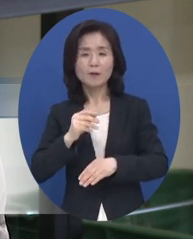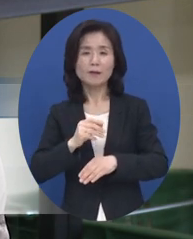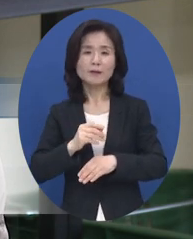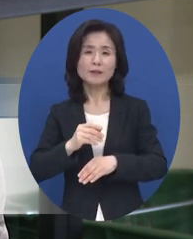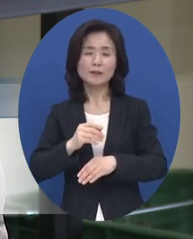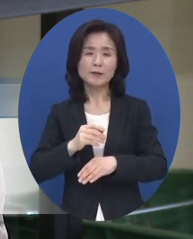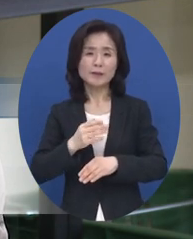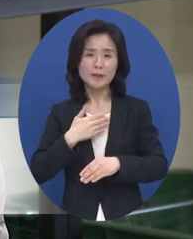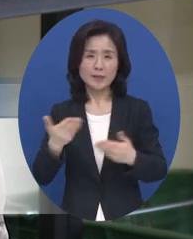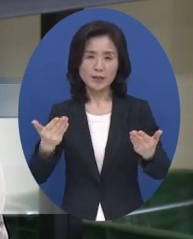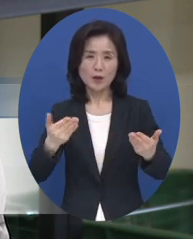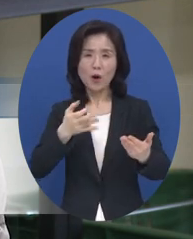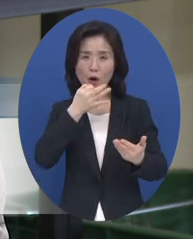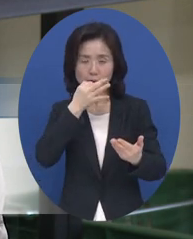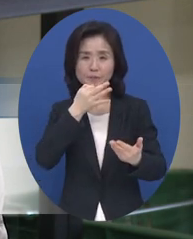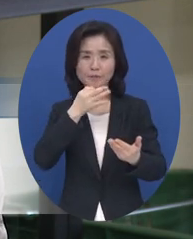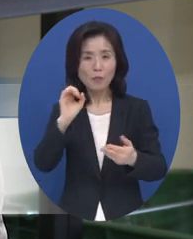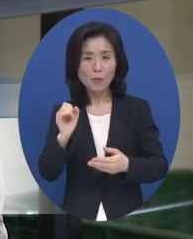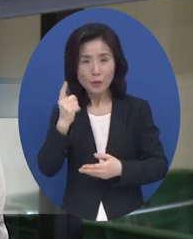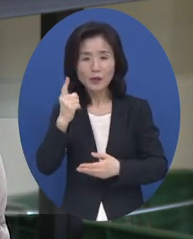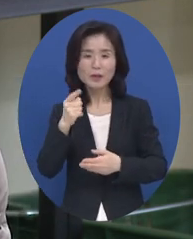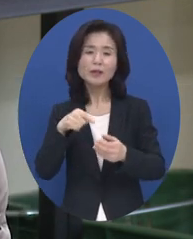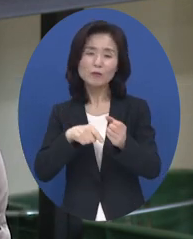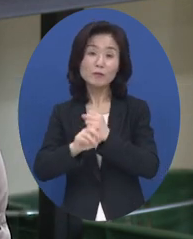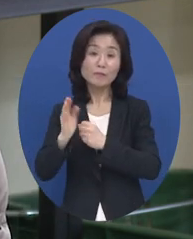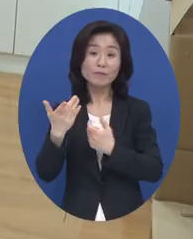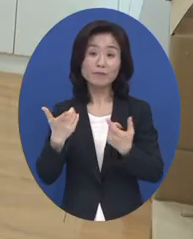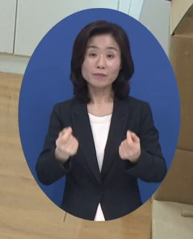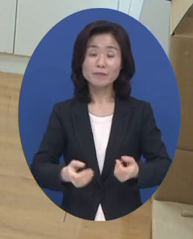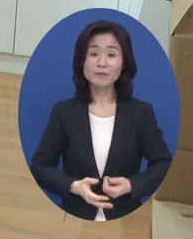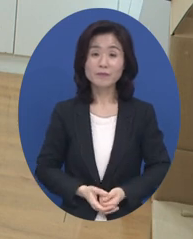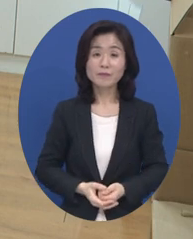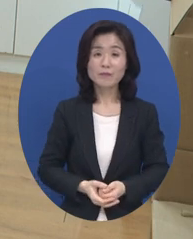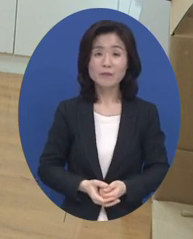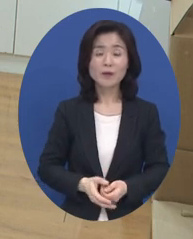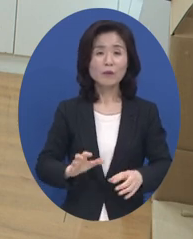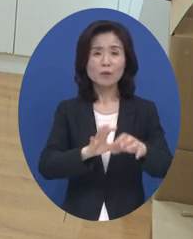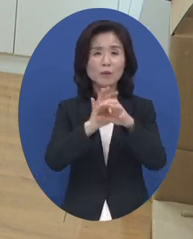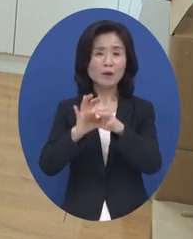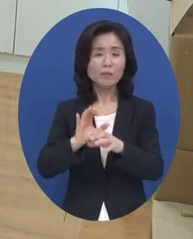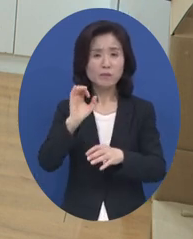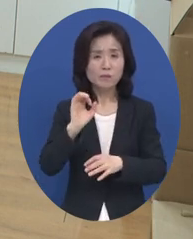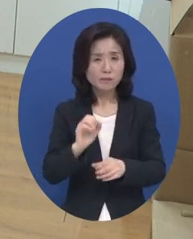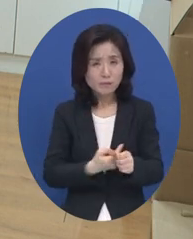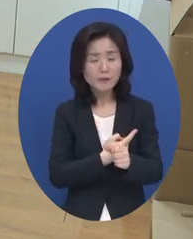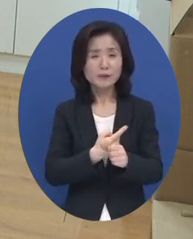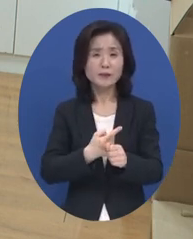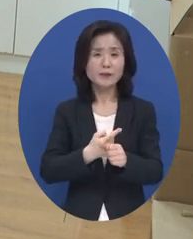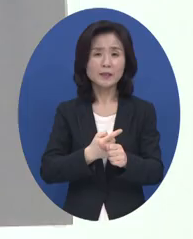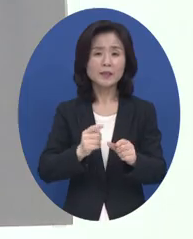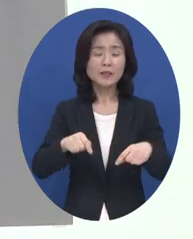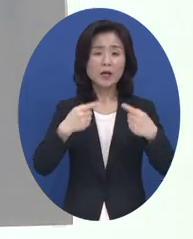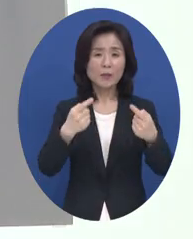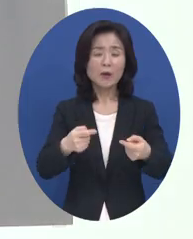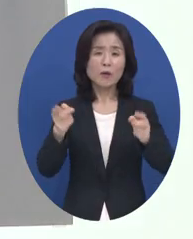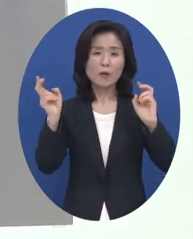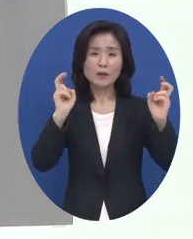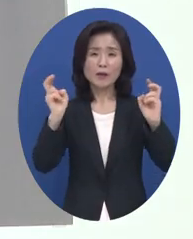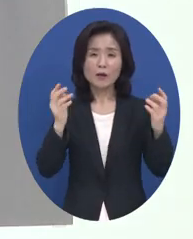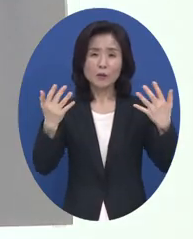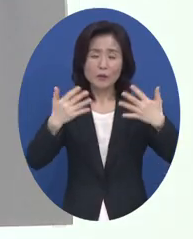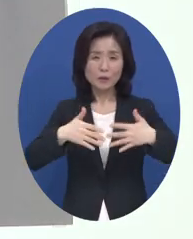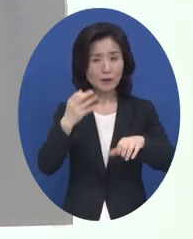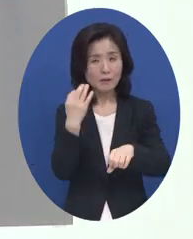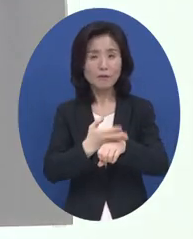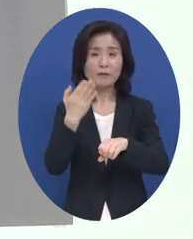해야 되겠다라는 그런 동기부여가 좀 되긴 하더라고요. 코로나19에 따라 한시적으로 참여 기업들의 요건도